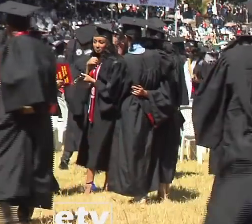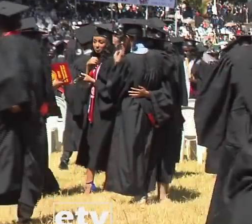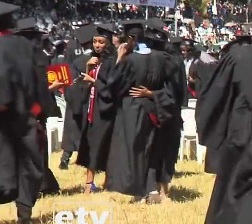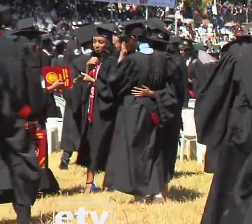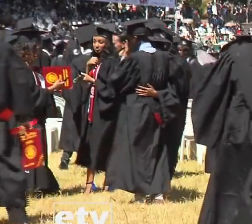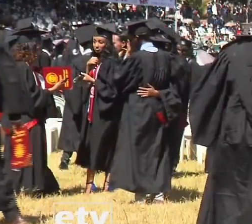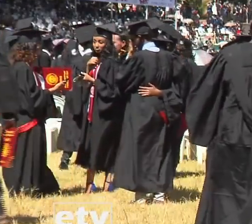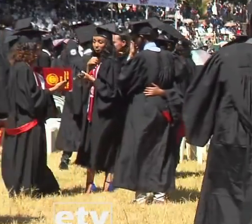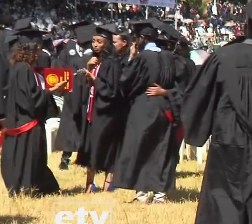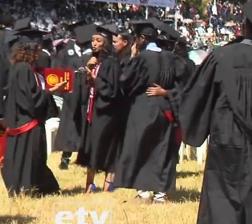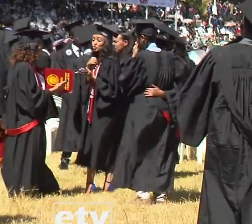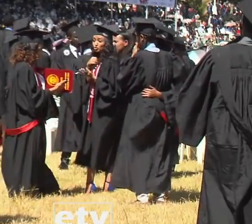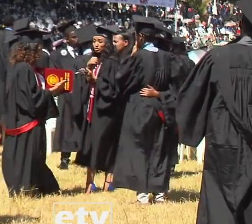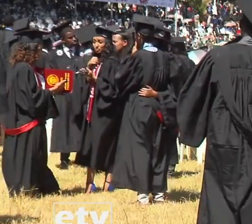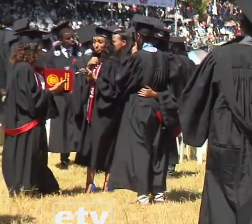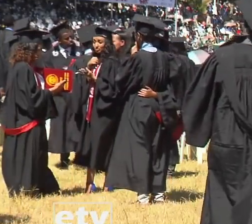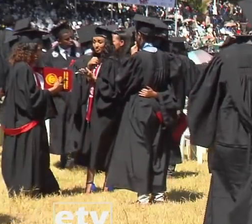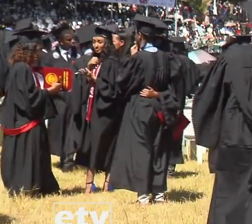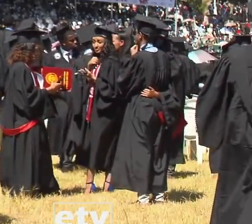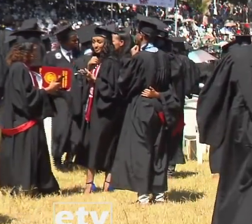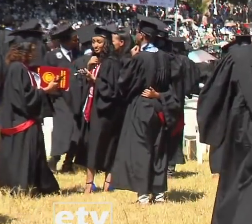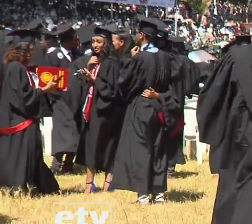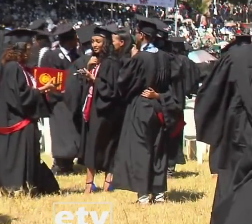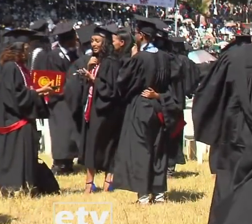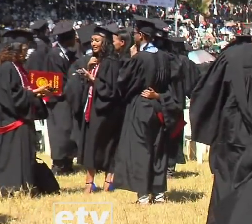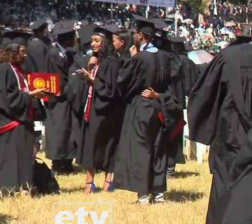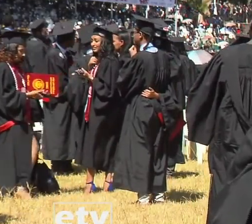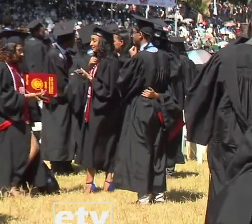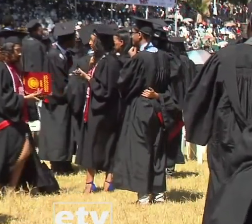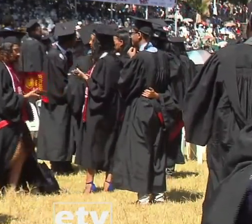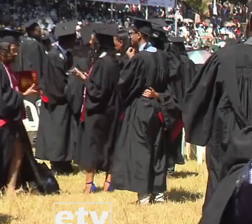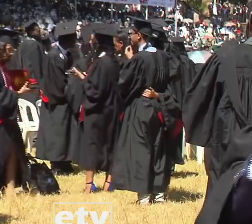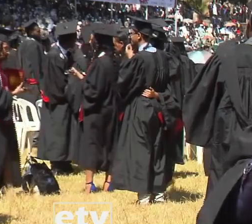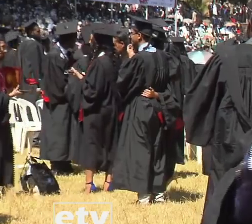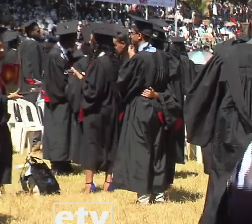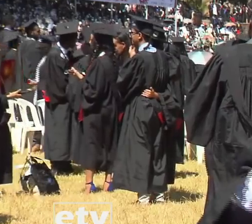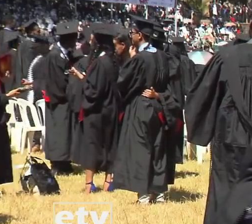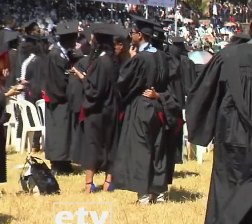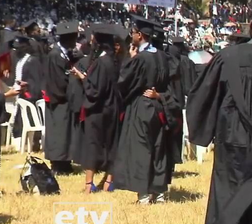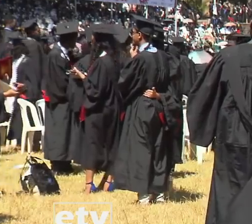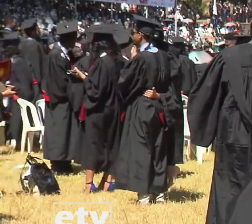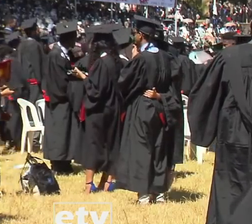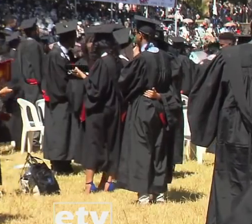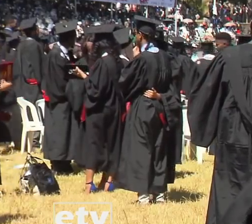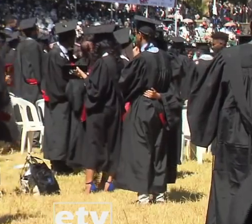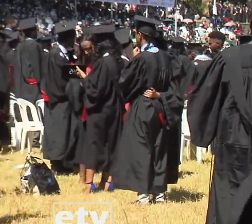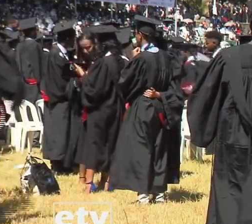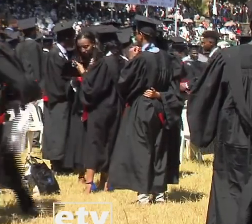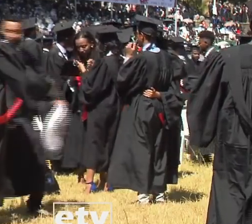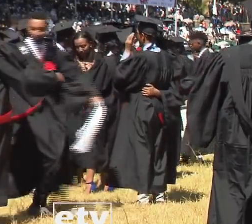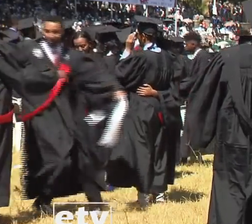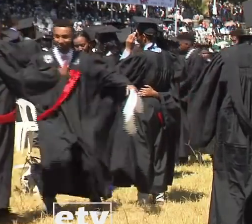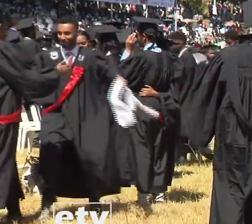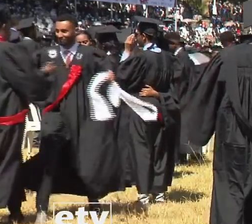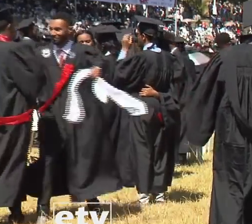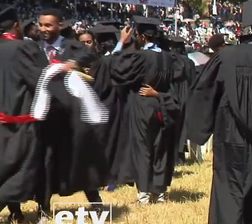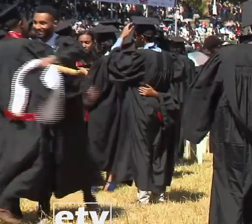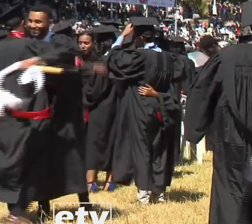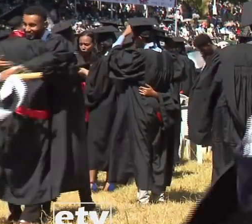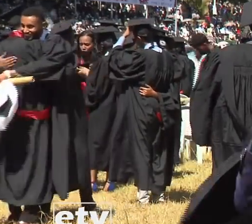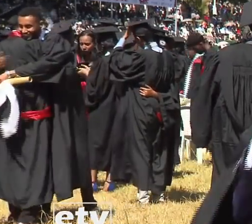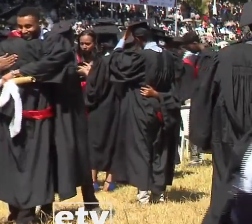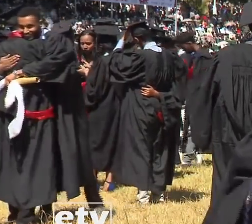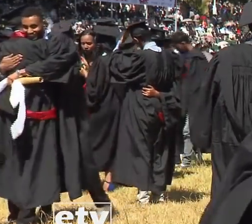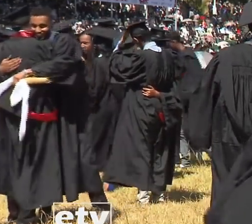ትምርታችንን በመጀመራችን የተሰማኝ ስሜት በጣም ጅግጅግጅግጅግ ሆነ። ደስታሉ ምክንያቱም ይህንን የመሰለ